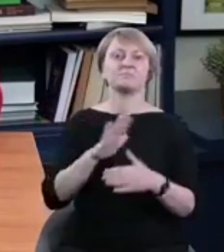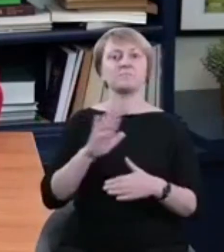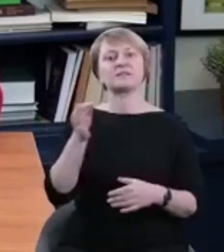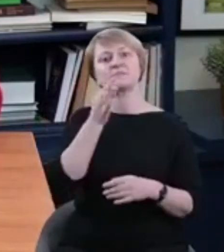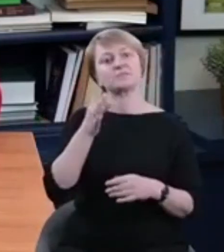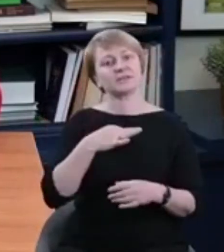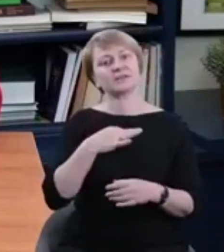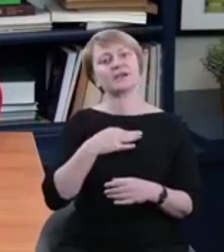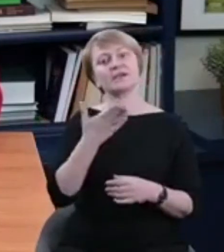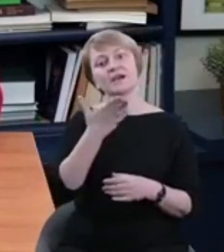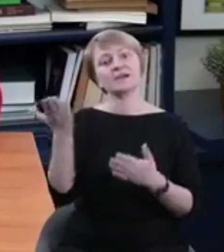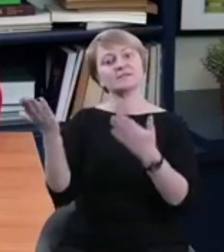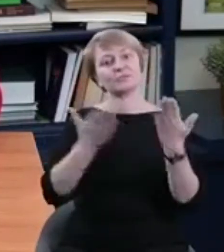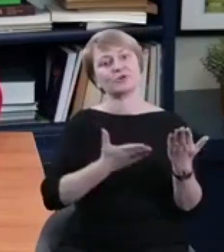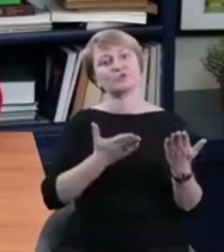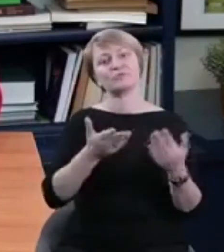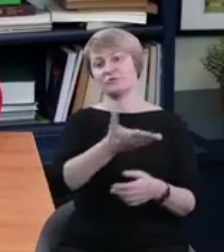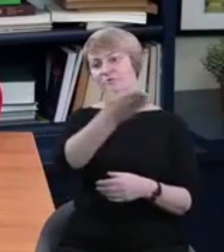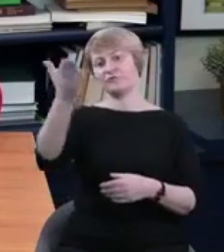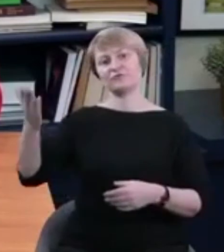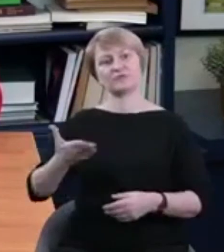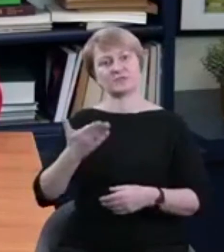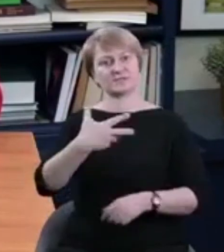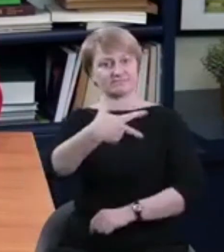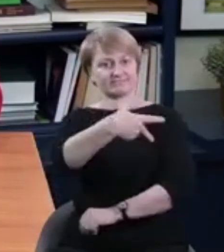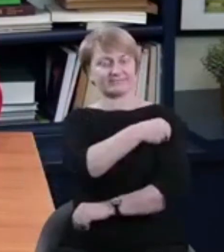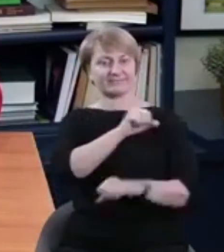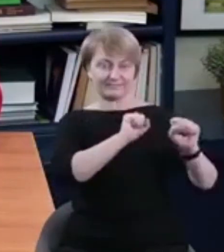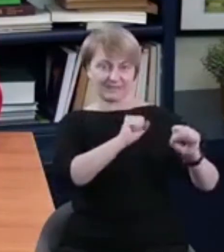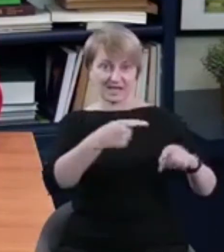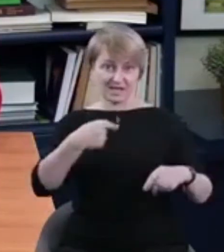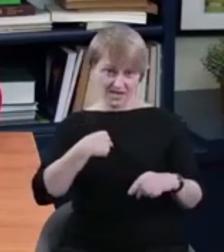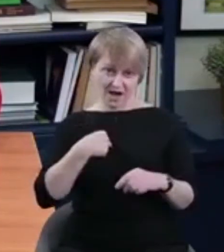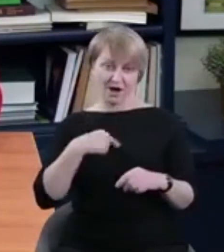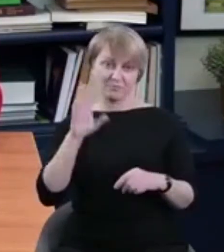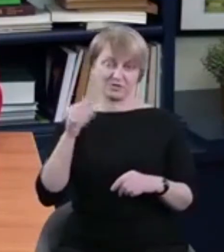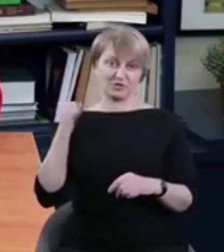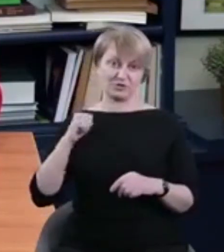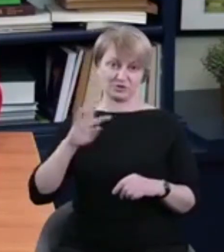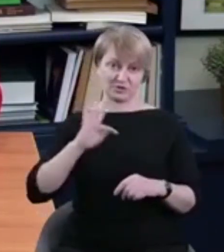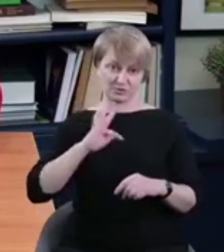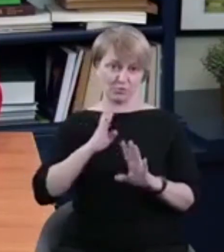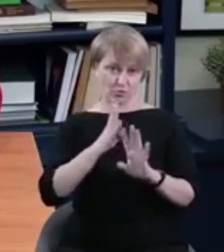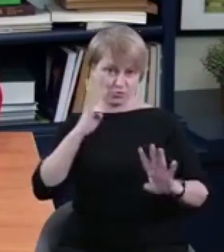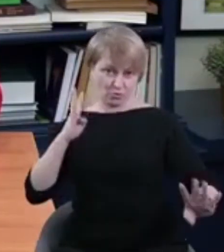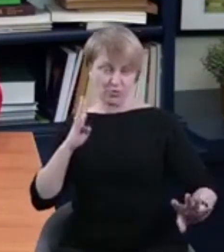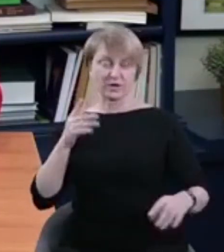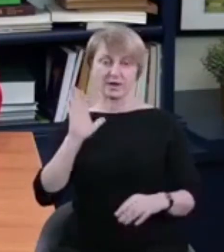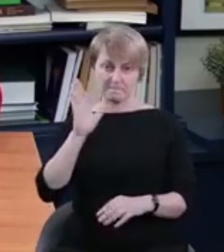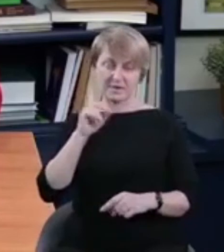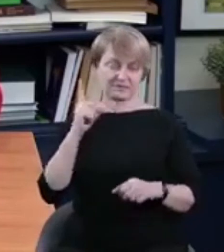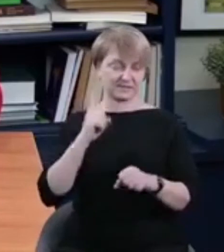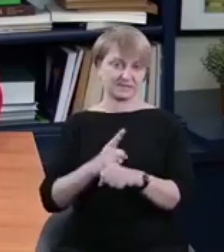zachęcam was do szczepienia się ja na pewno się zaszczepić oczywiście poczekać na swoją kolej już to wcześniej wcześniej mówiłem ale zaszczepienie się